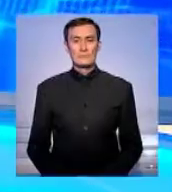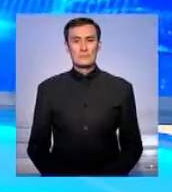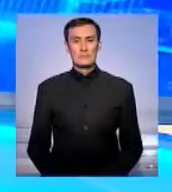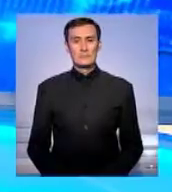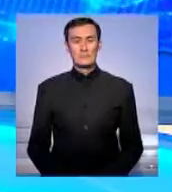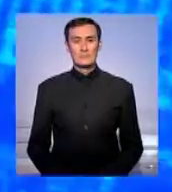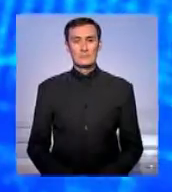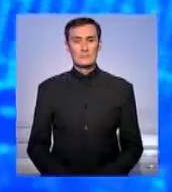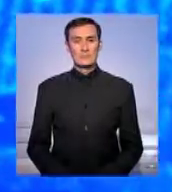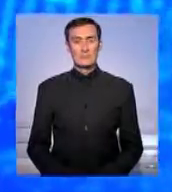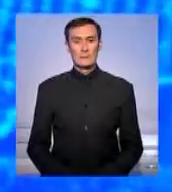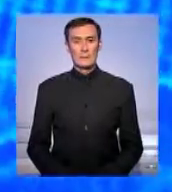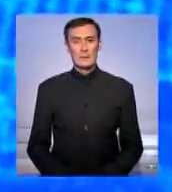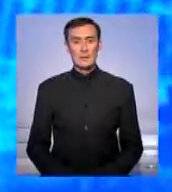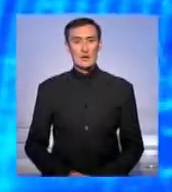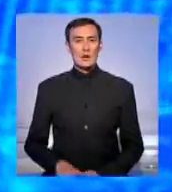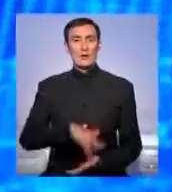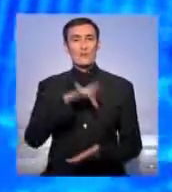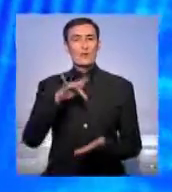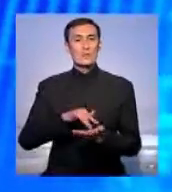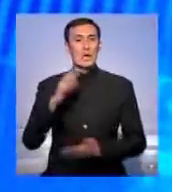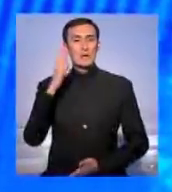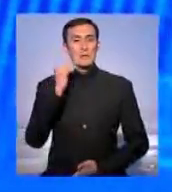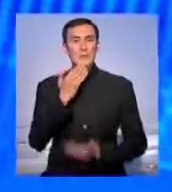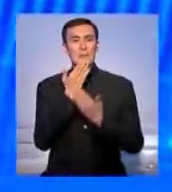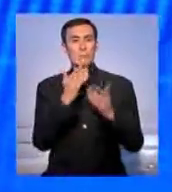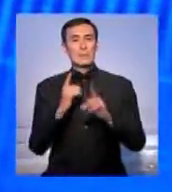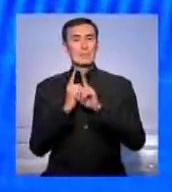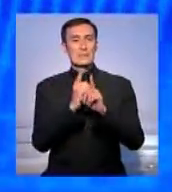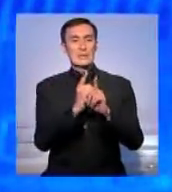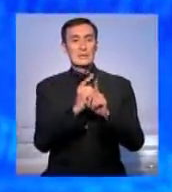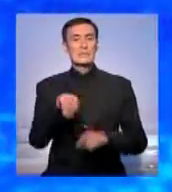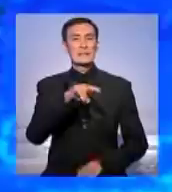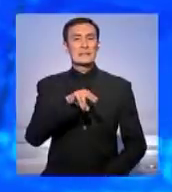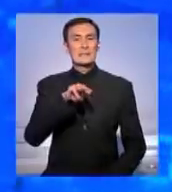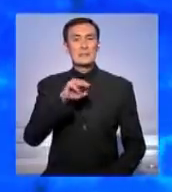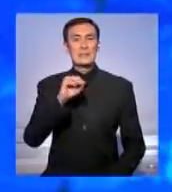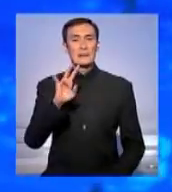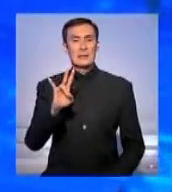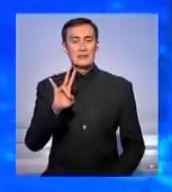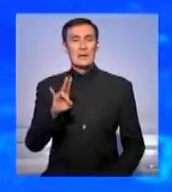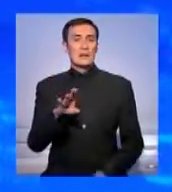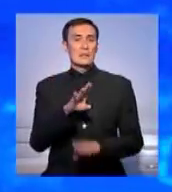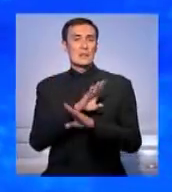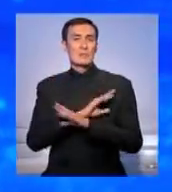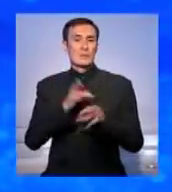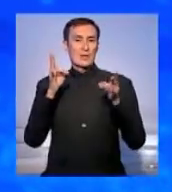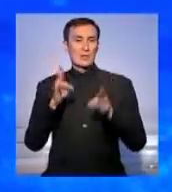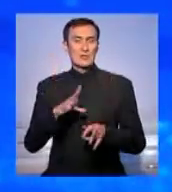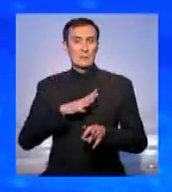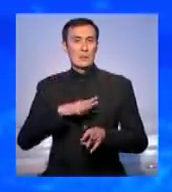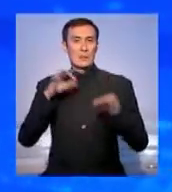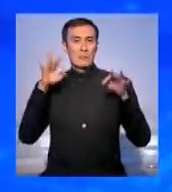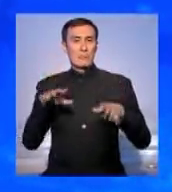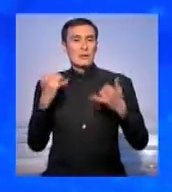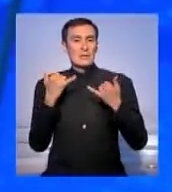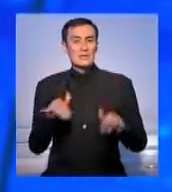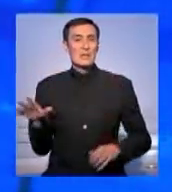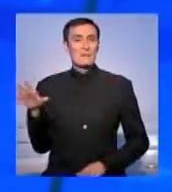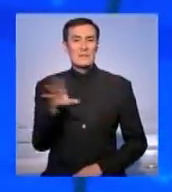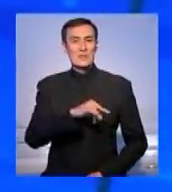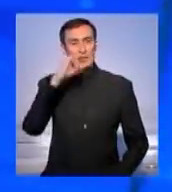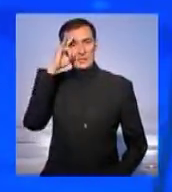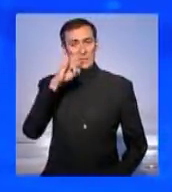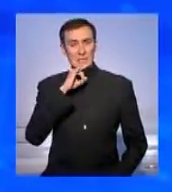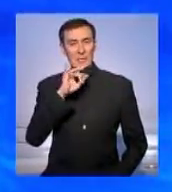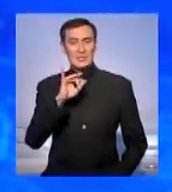Исраилова. В Алматы простились с Денисом Теном. Трагическая гибель прославленного спортсмена потрясла не только весь